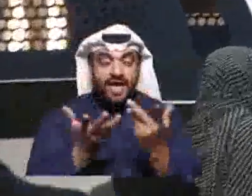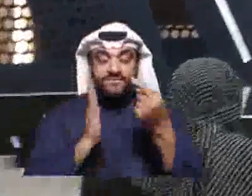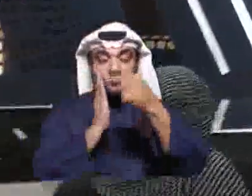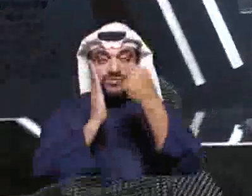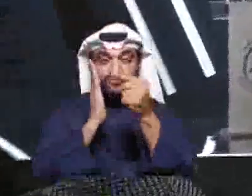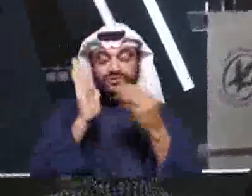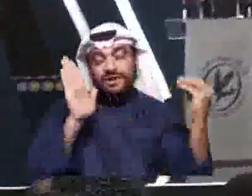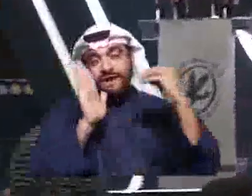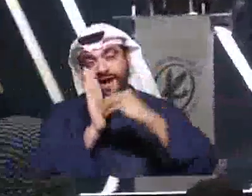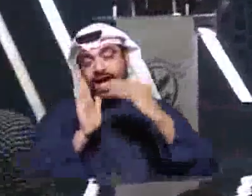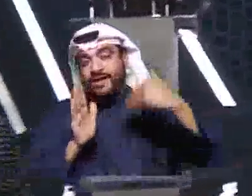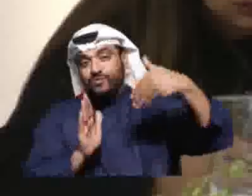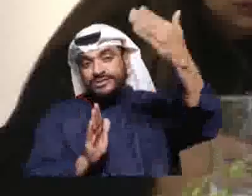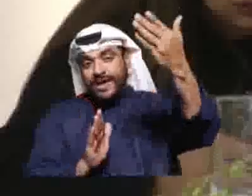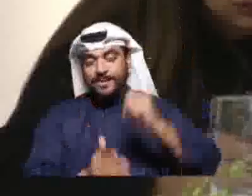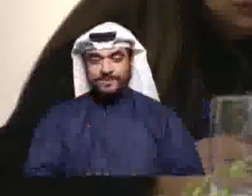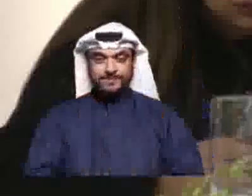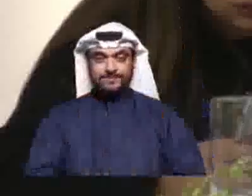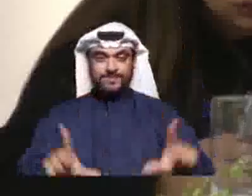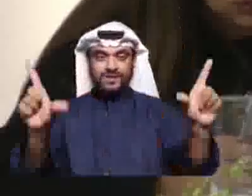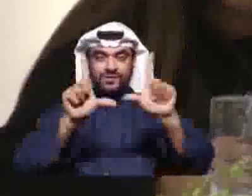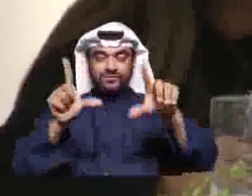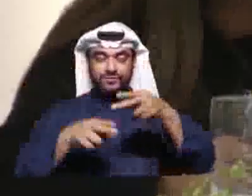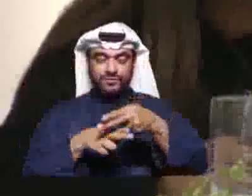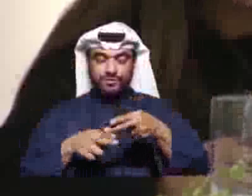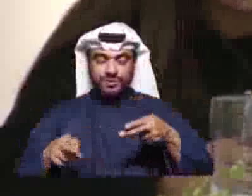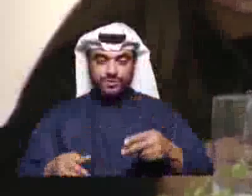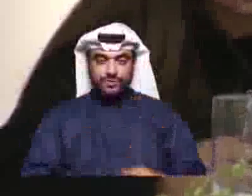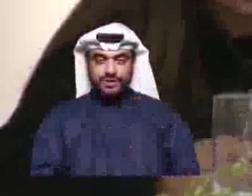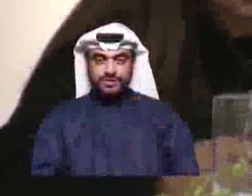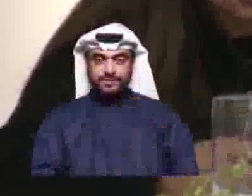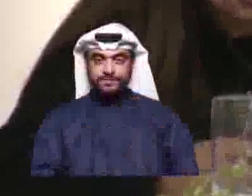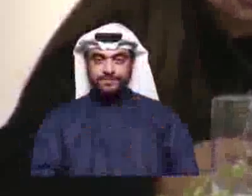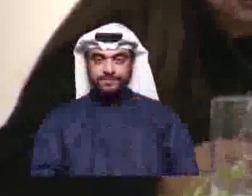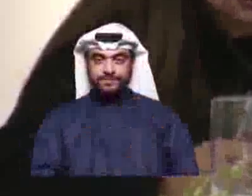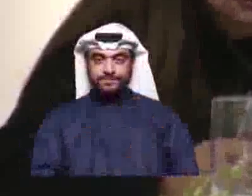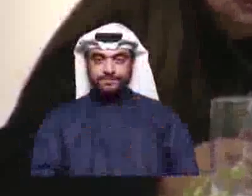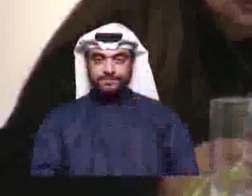بالمرحلة المقبلة. جيهان حبيب، تلفزيون دولة الكويت.